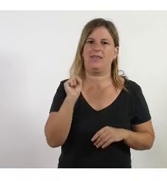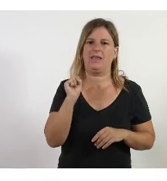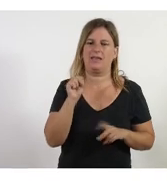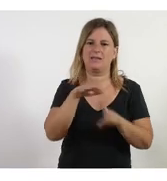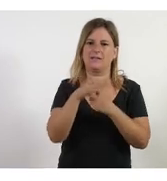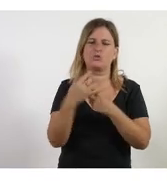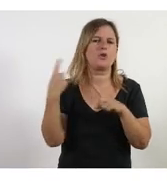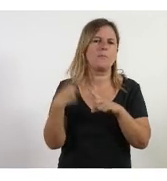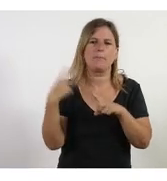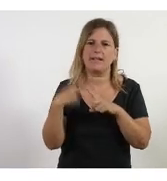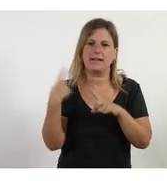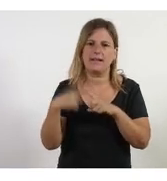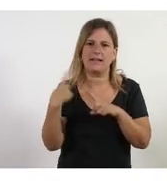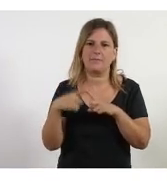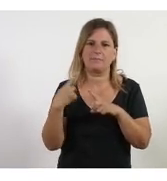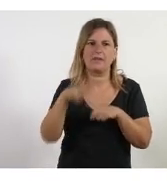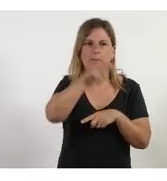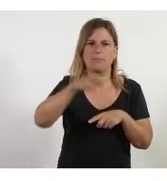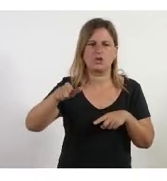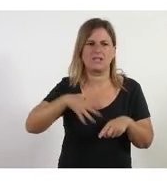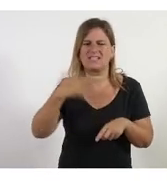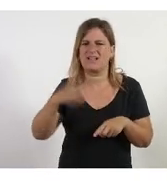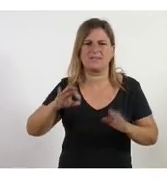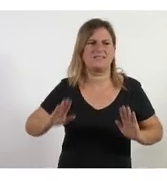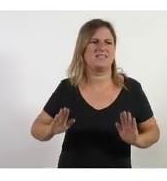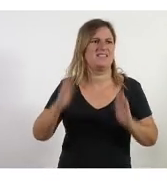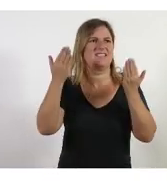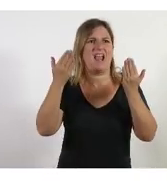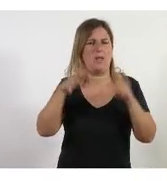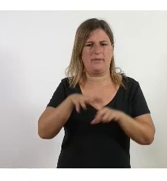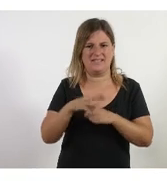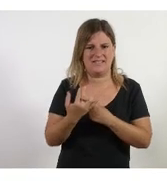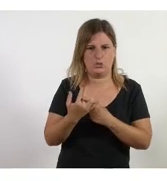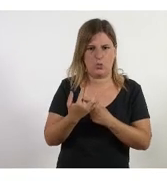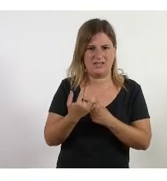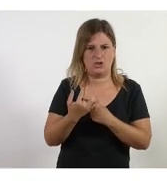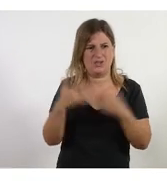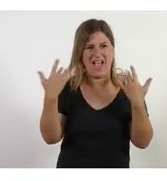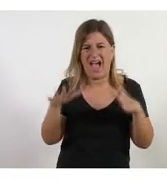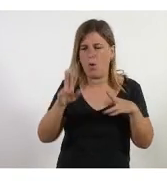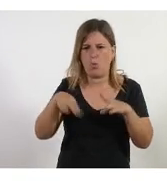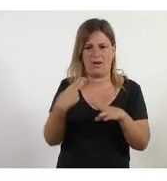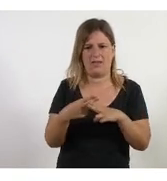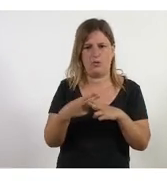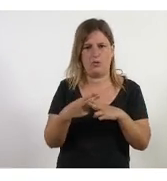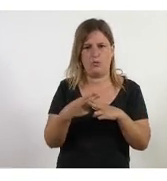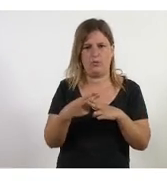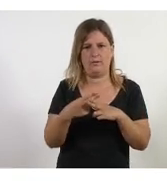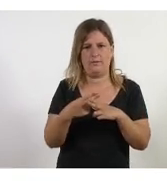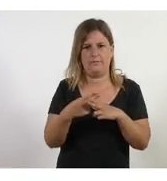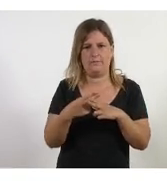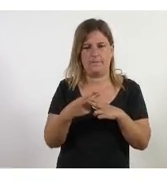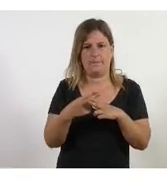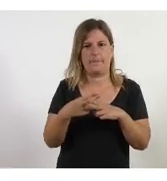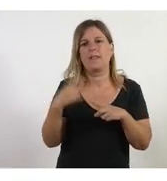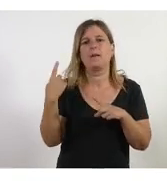les persones poden superar situacions absolutament tremendes. I ho poden